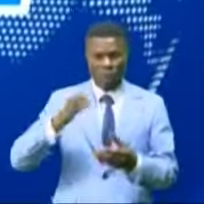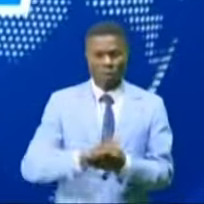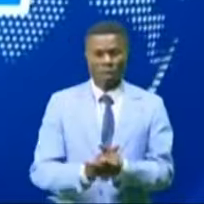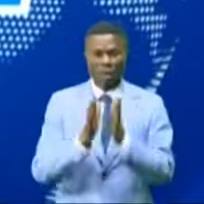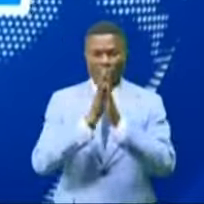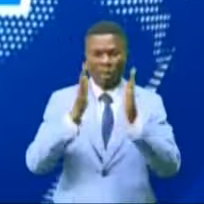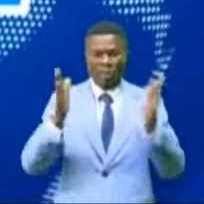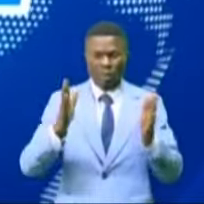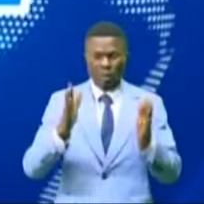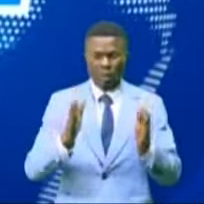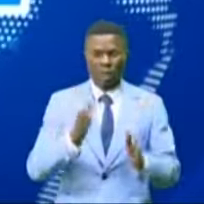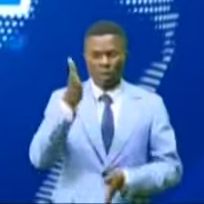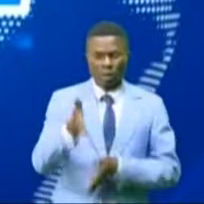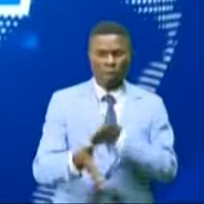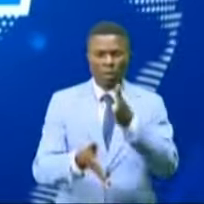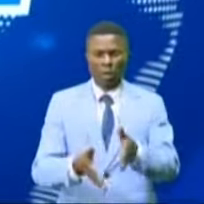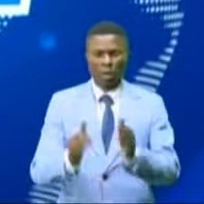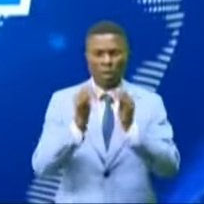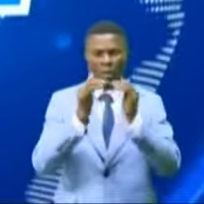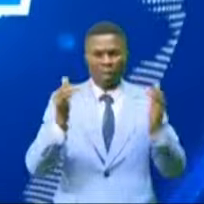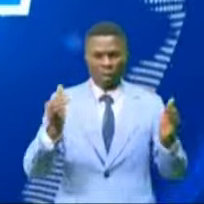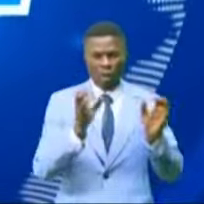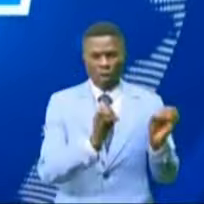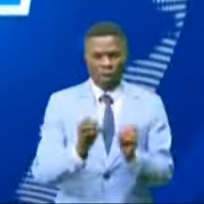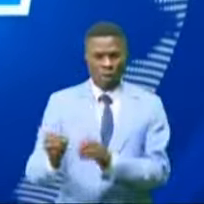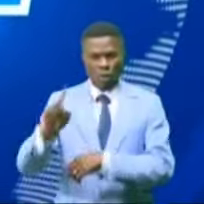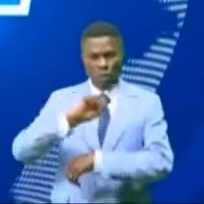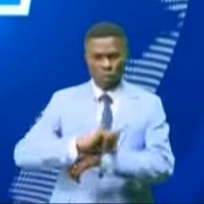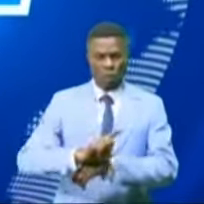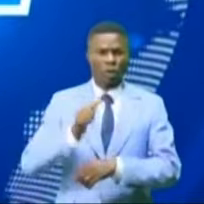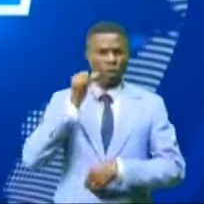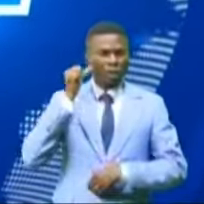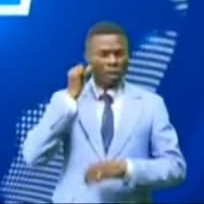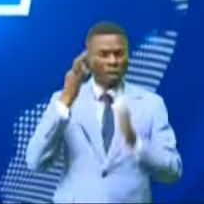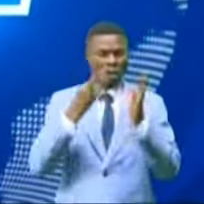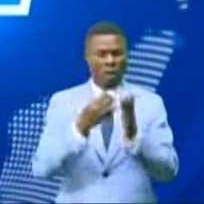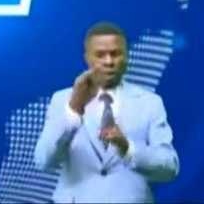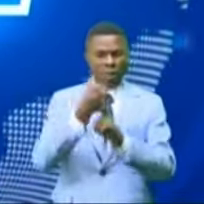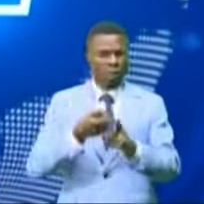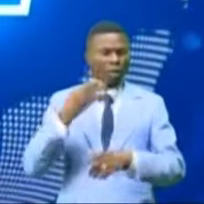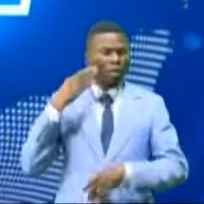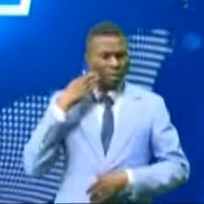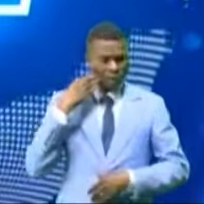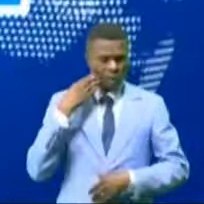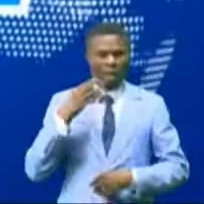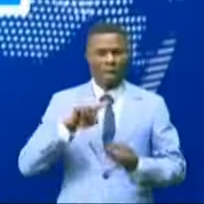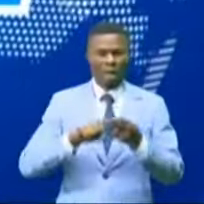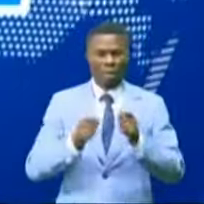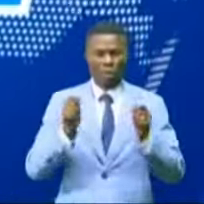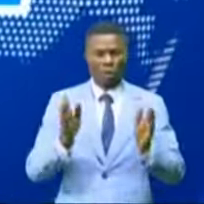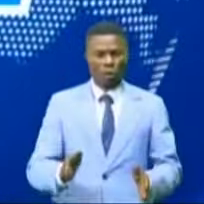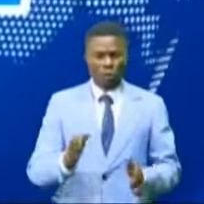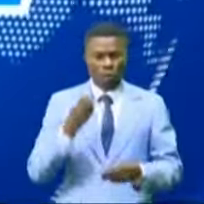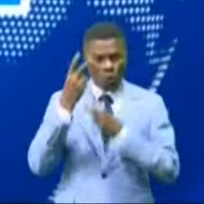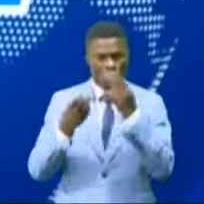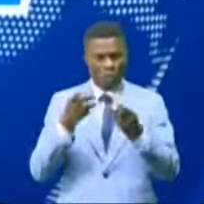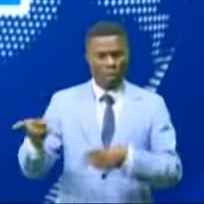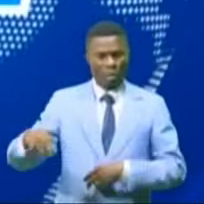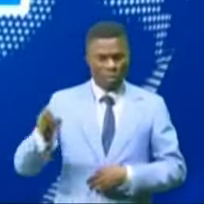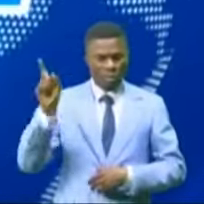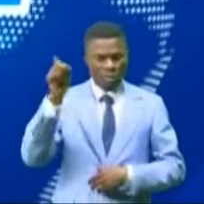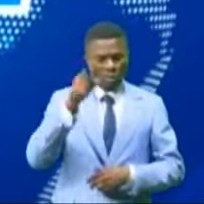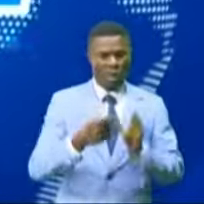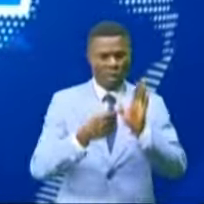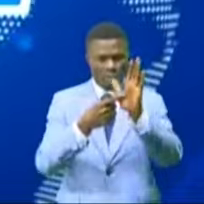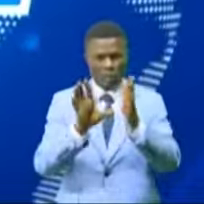d'action de grâce et des marches pacifiques ont marqué cette journée du 8 mars. Notre consoeur Mireille Ndeke nous fait le tour de quelques provinces à travers